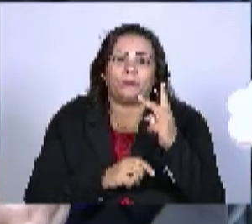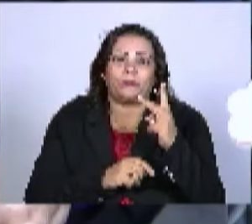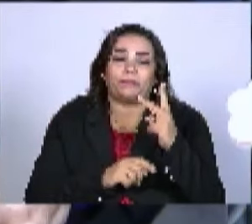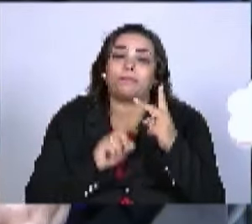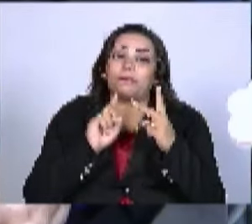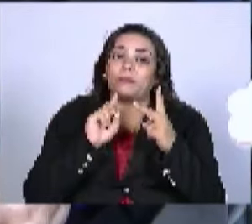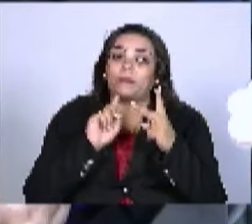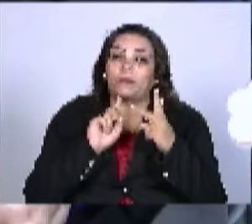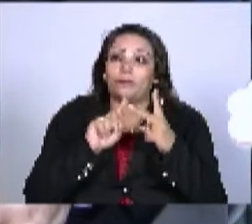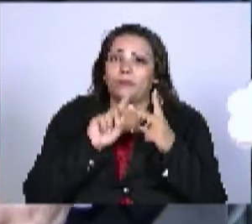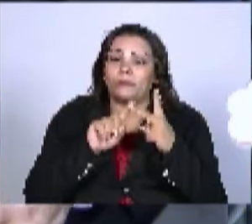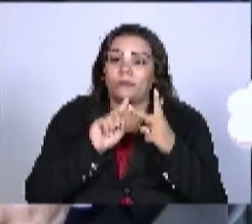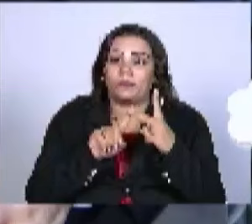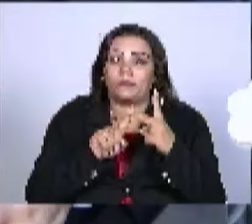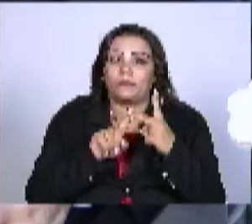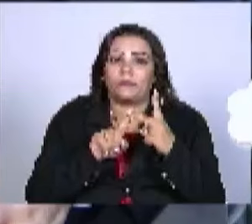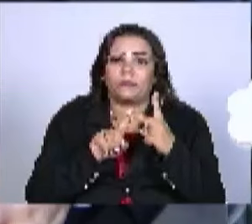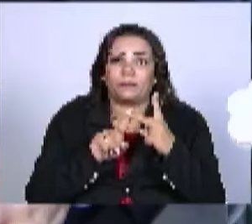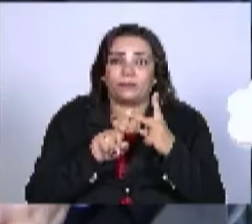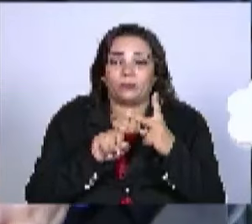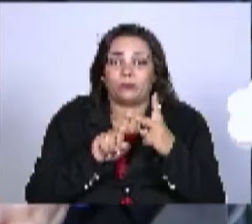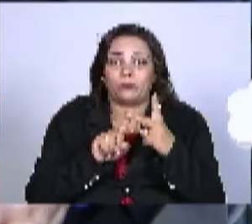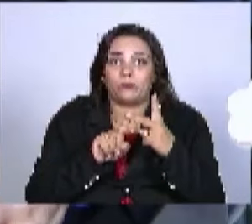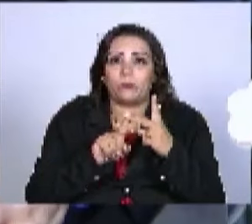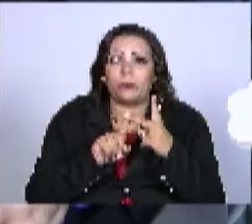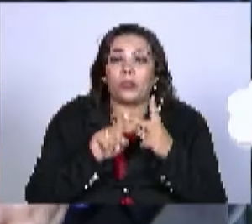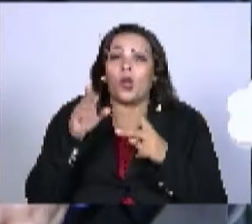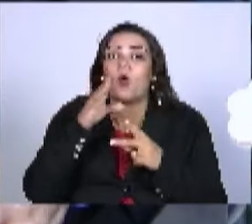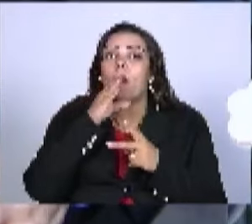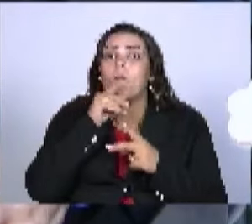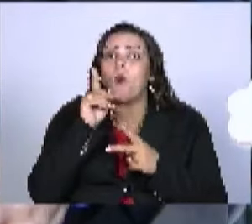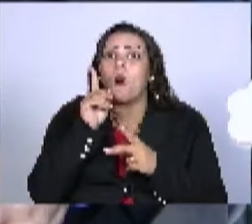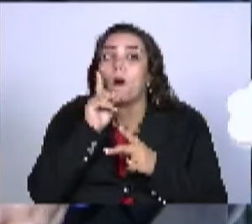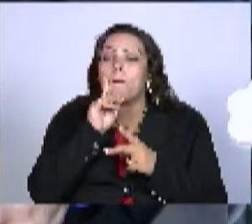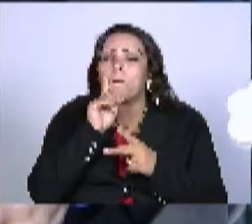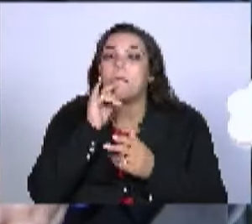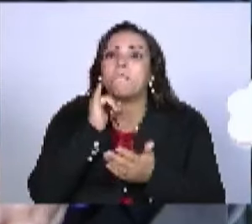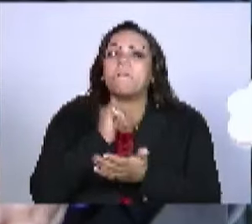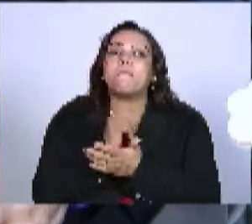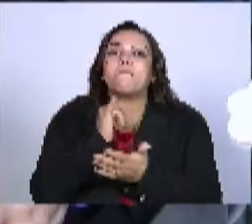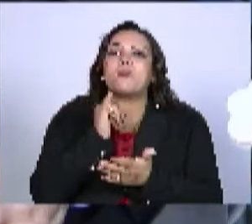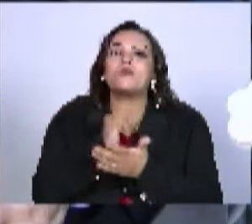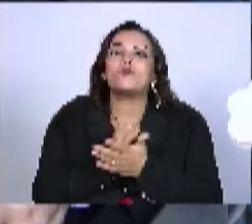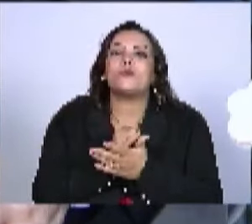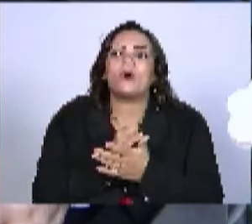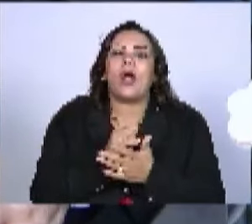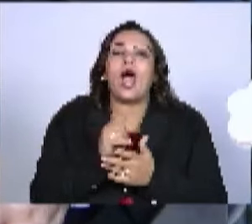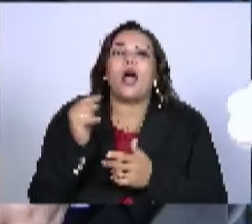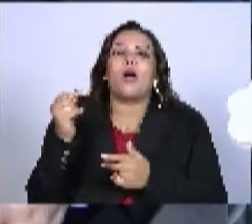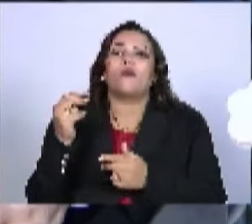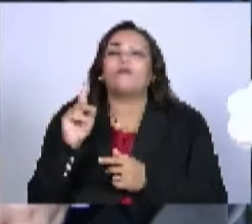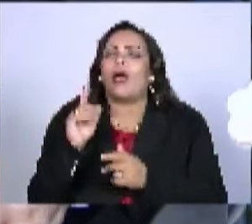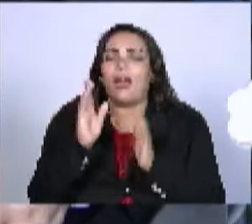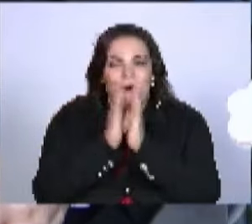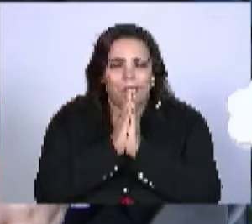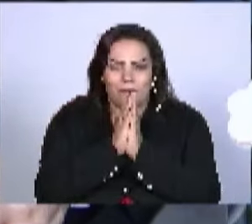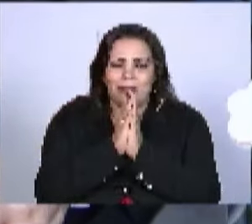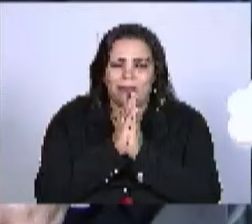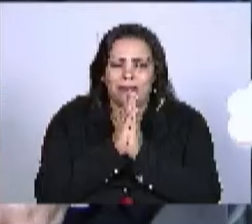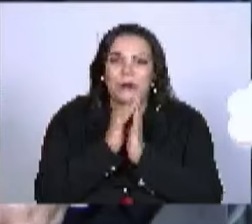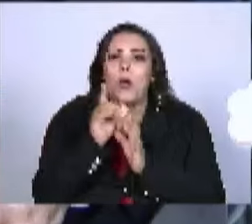حاجتين الحاجه الاولى ان اهلها مطولين مسؤوليتها هي وابنها اهله هو اسف